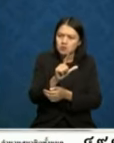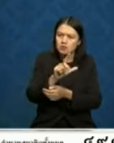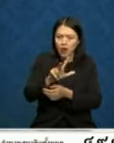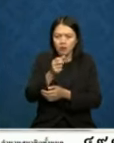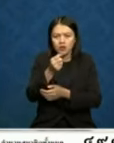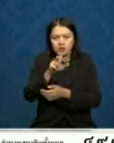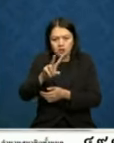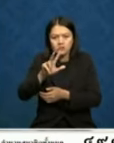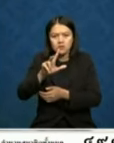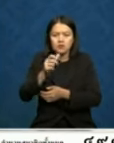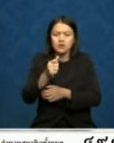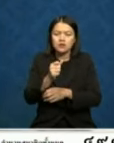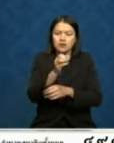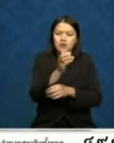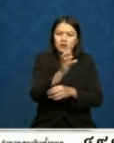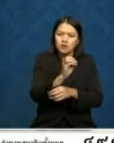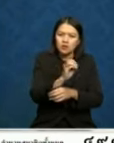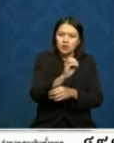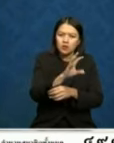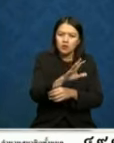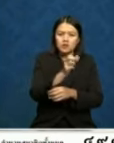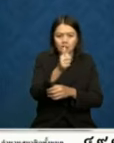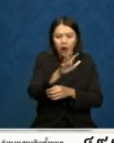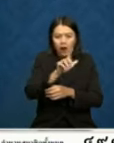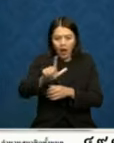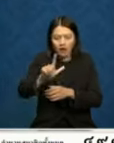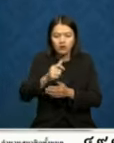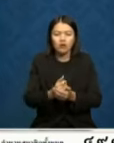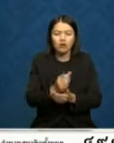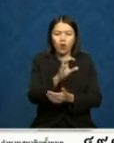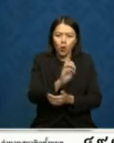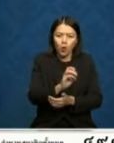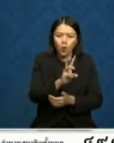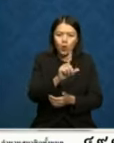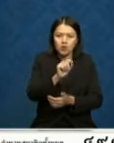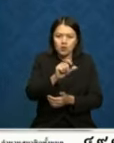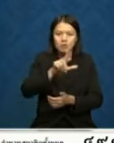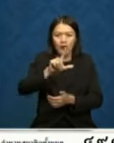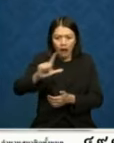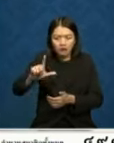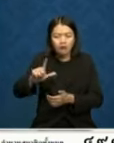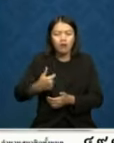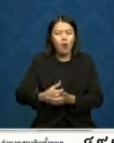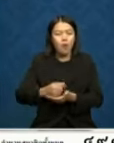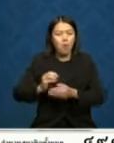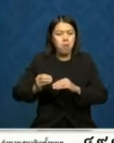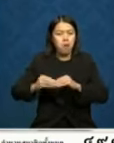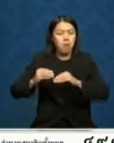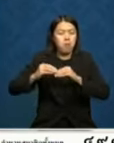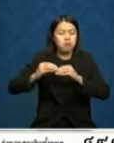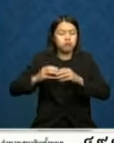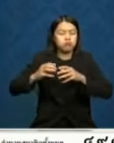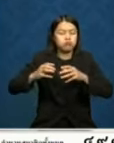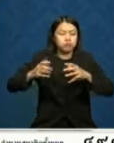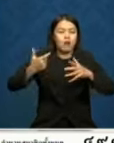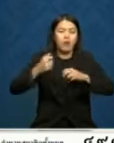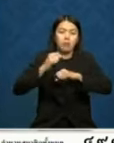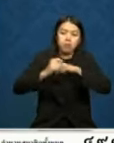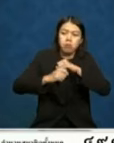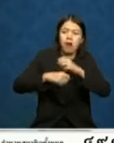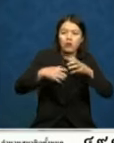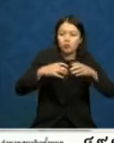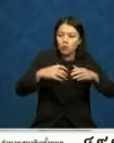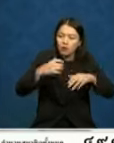ล้านบาท63 14ล้านบาท64 15ล้านบาท66 20ล้านบาทอันนี้ต้องเยอะขึ้นครับเพราะมีการปรับปรุงอาคารสถาน